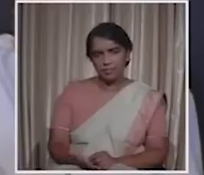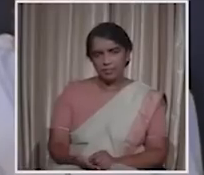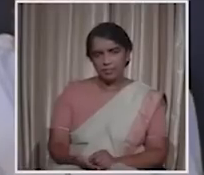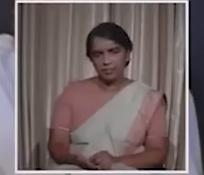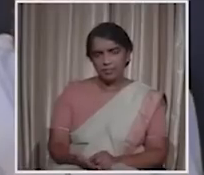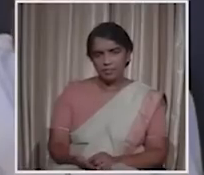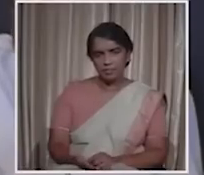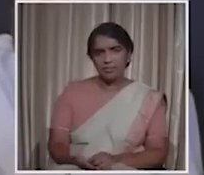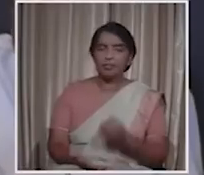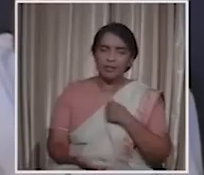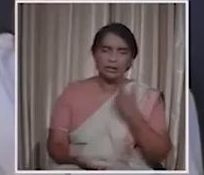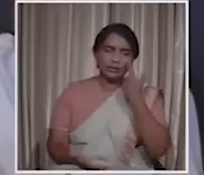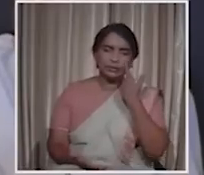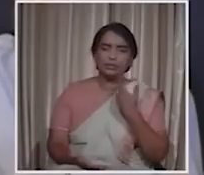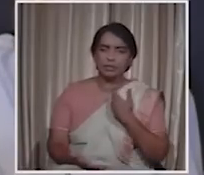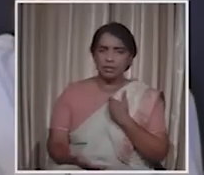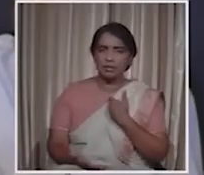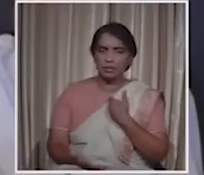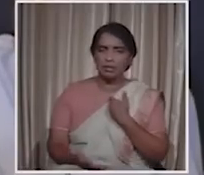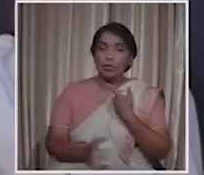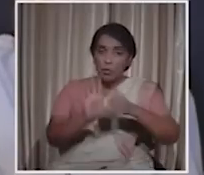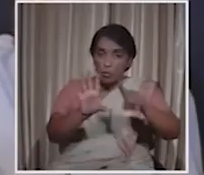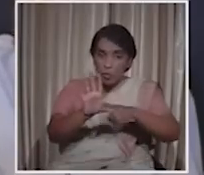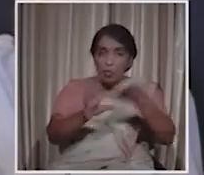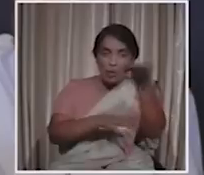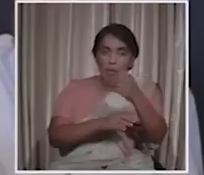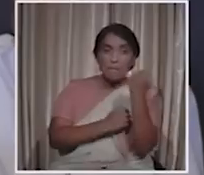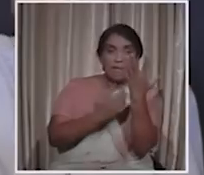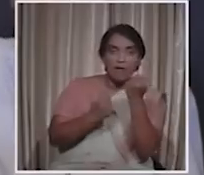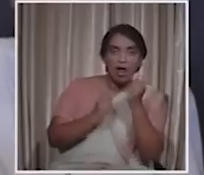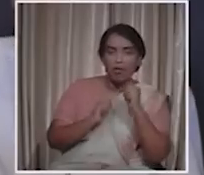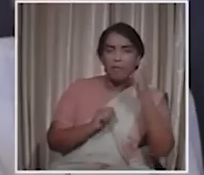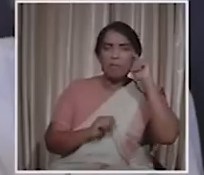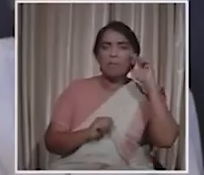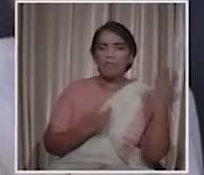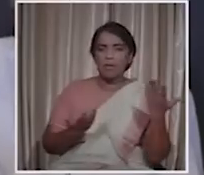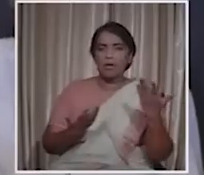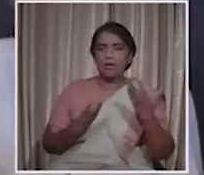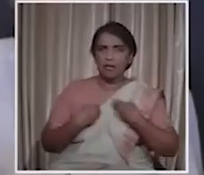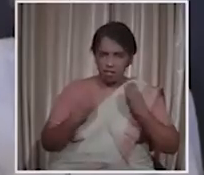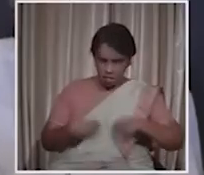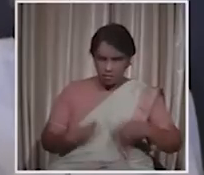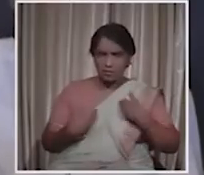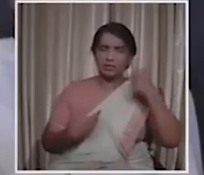මම කනගාටුයි. මම පුහුණු කරපු අයට දන්නේ කොහොමද බලය ගන්න කියලා. මම අසාර්ථක වුණාද කියලා මම